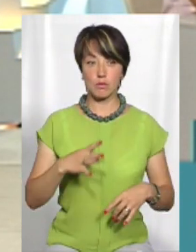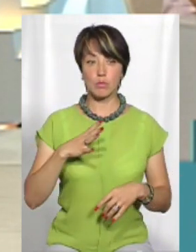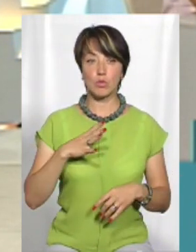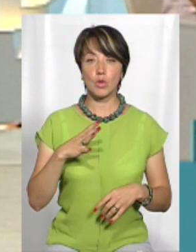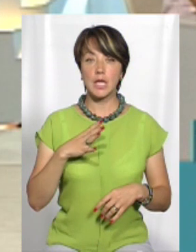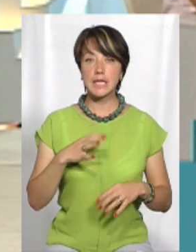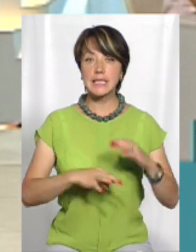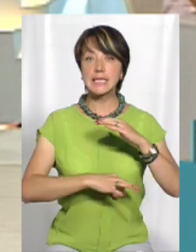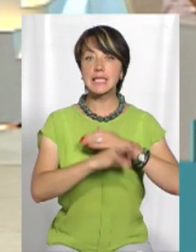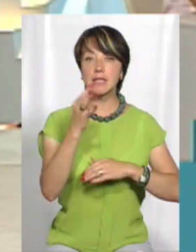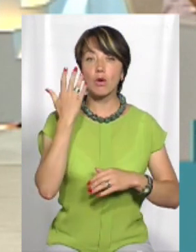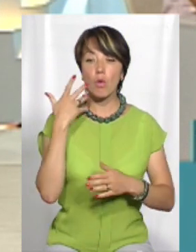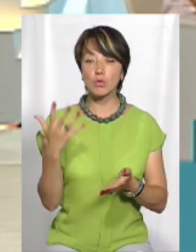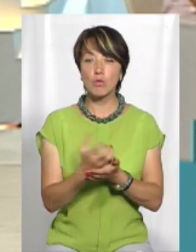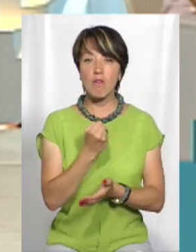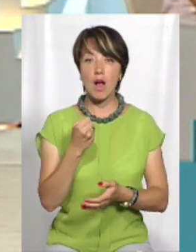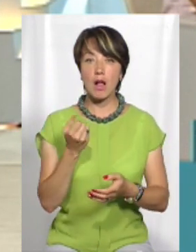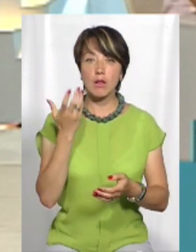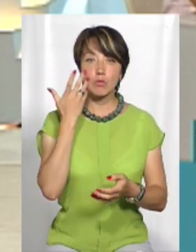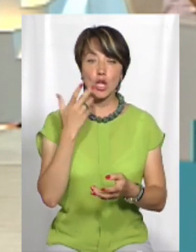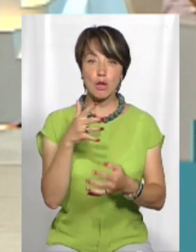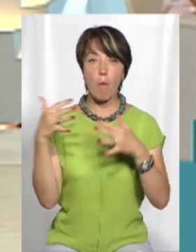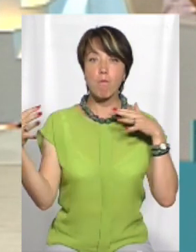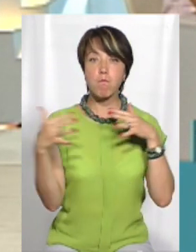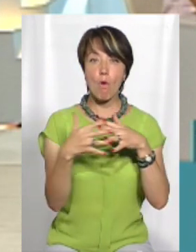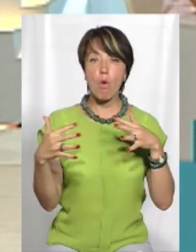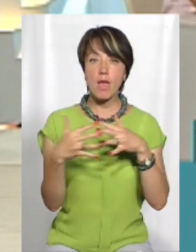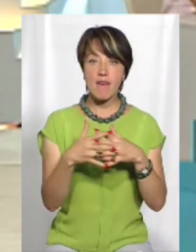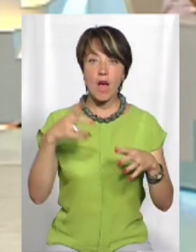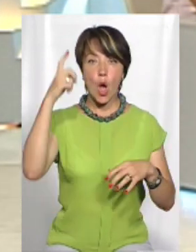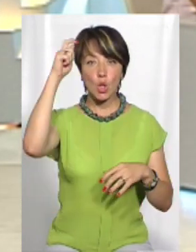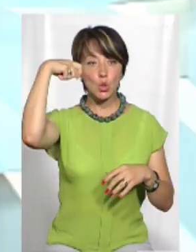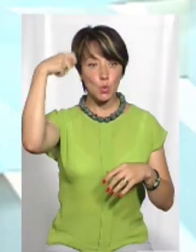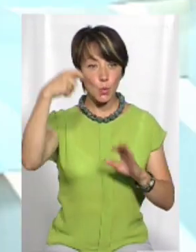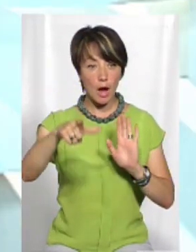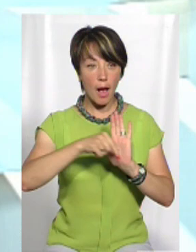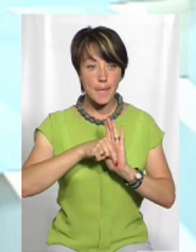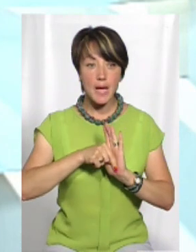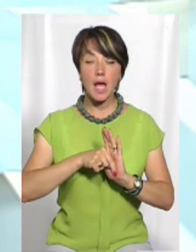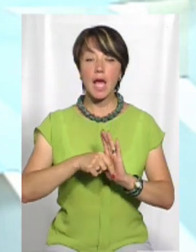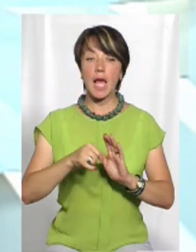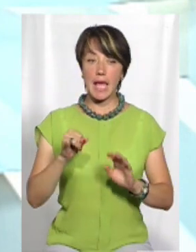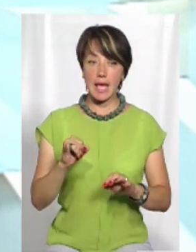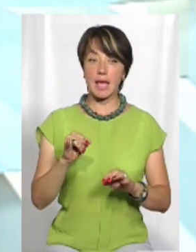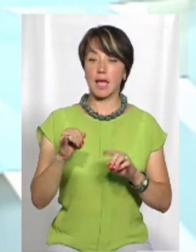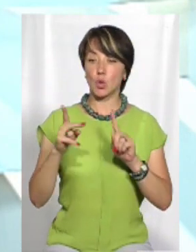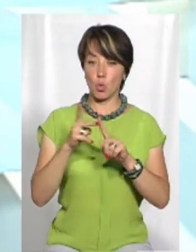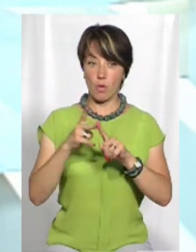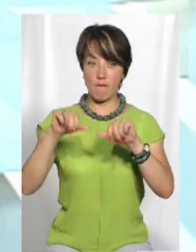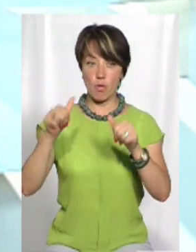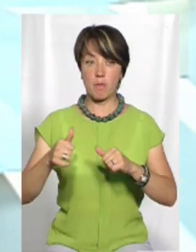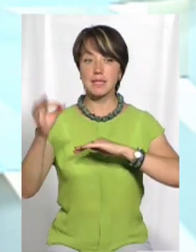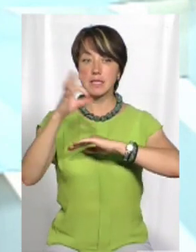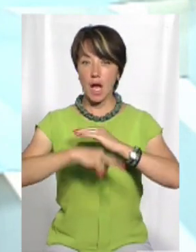вони в основному здобували під час боїв з Османською імперією, з турками. Ну і були західні, які вони